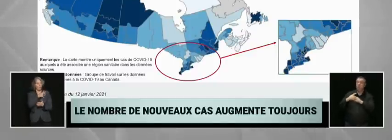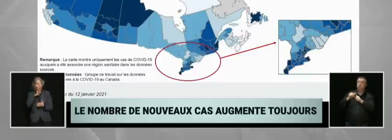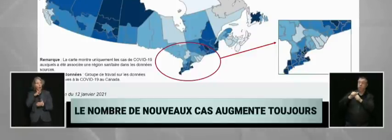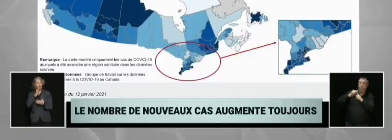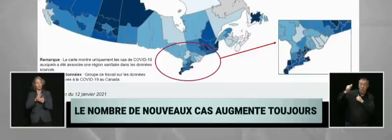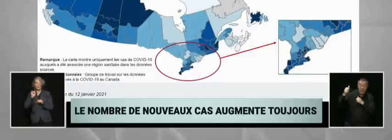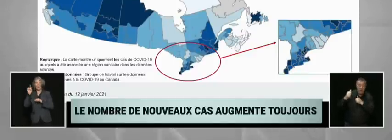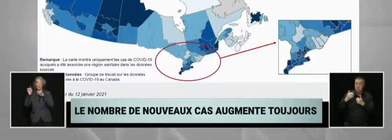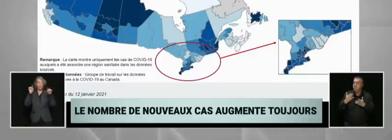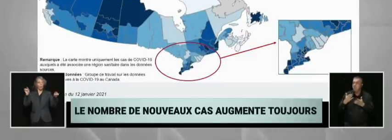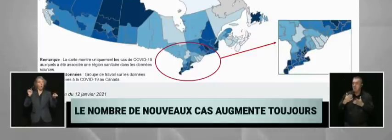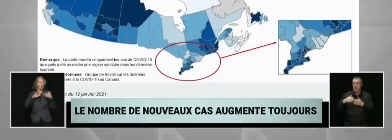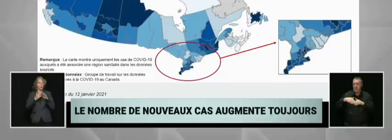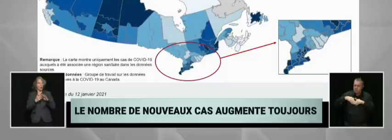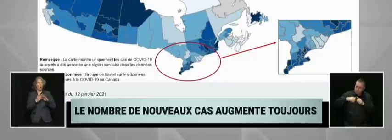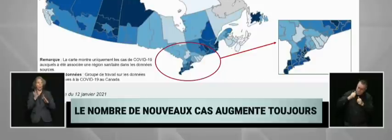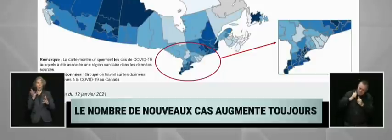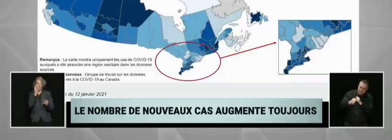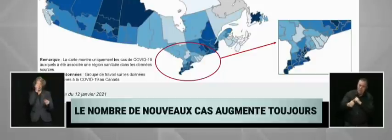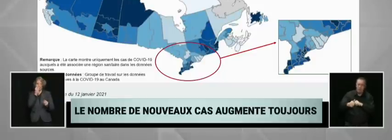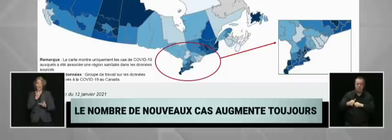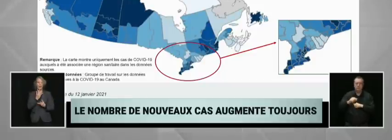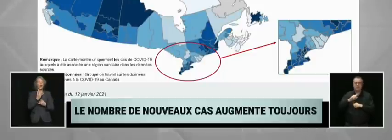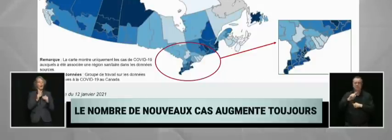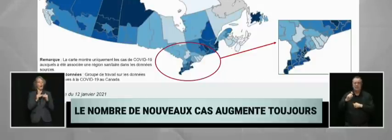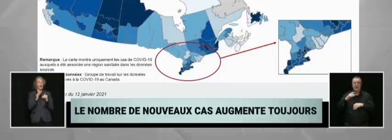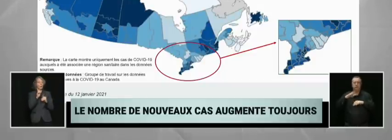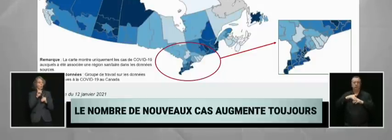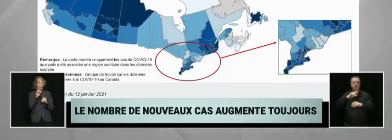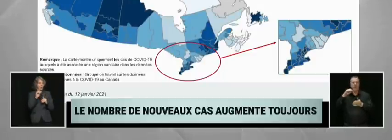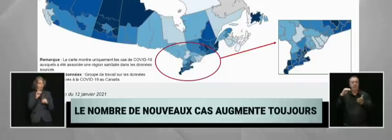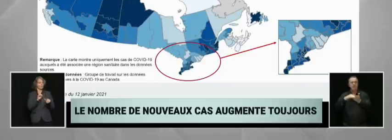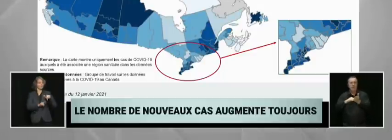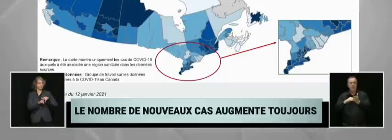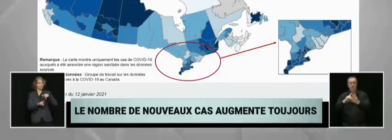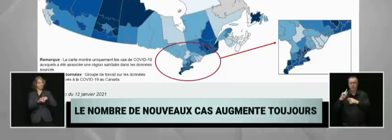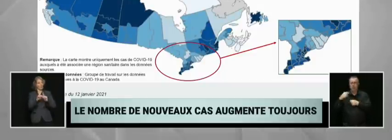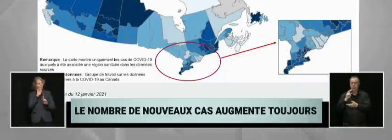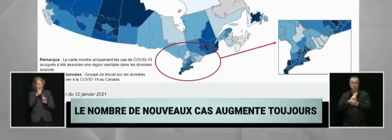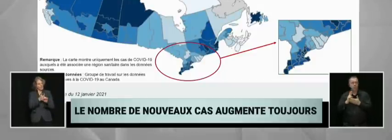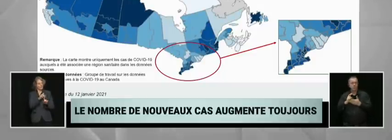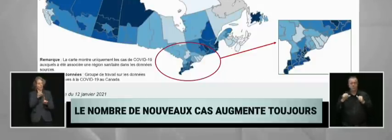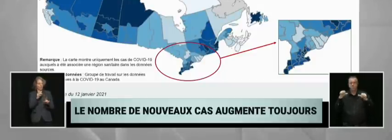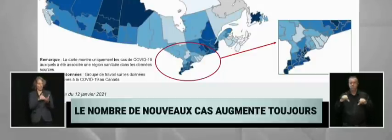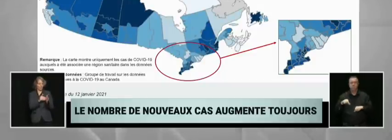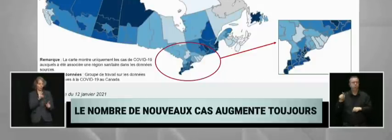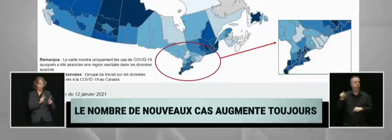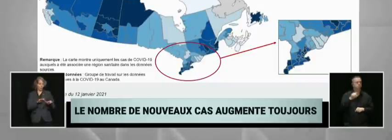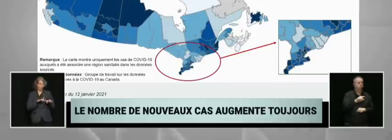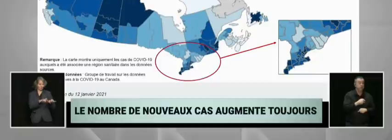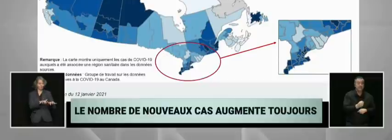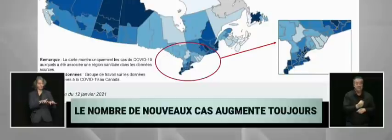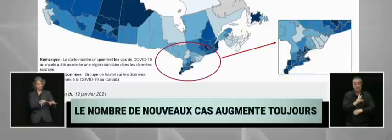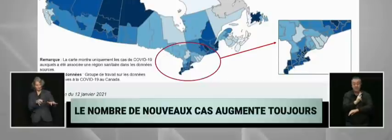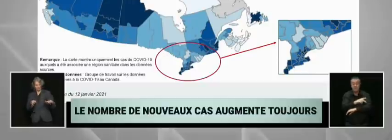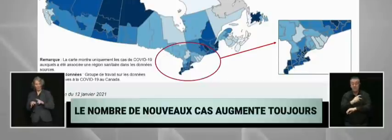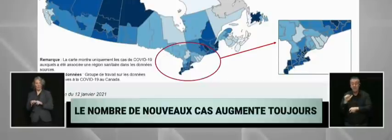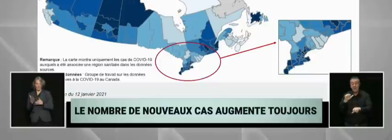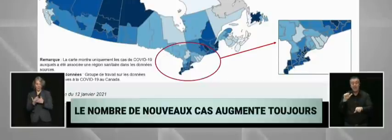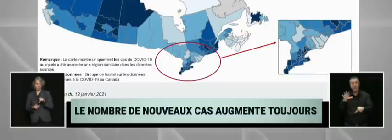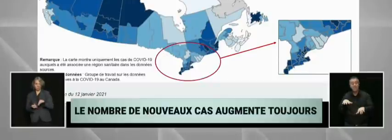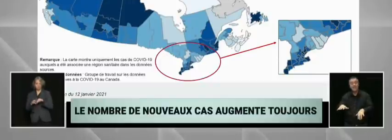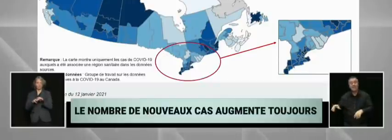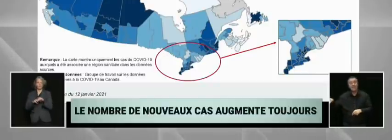000 personnes dans les 2 dernières semaines. Certaines provinces de l'Atlantique ont pu maintenir une série de mesures de santé